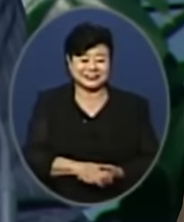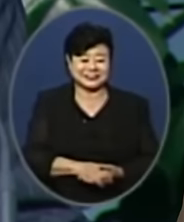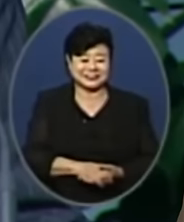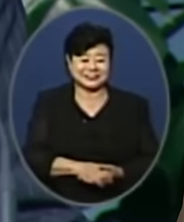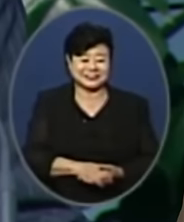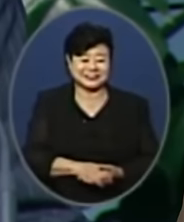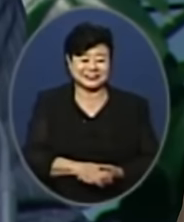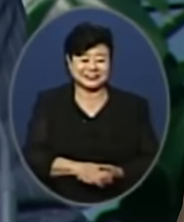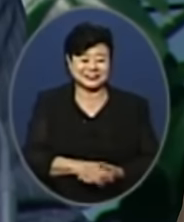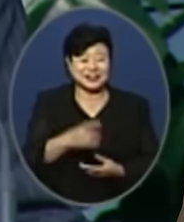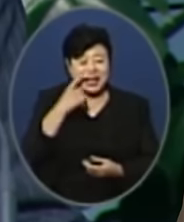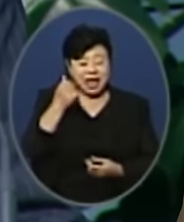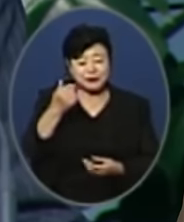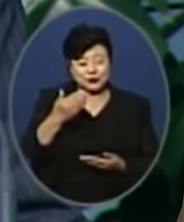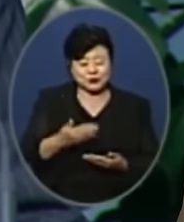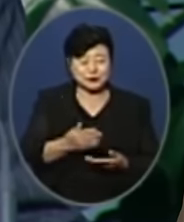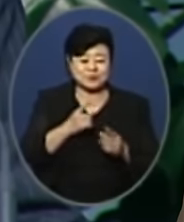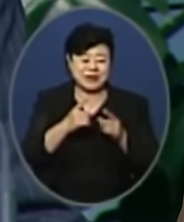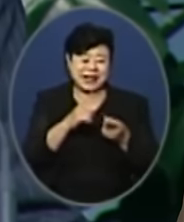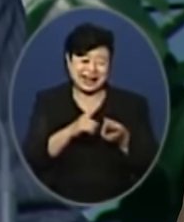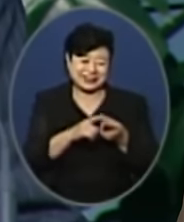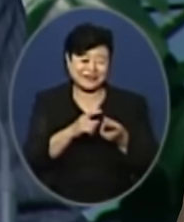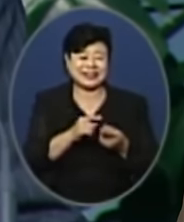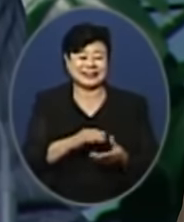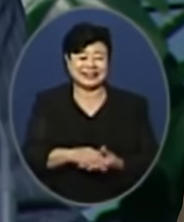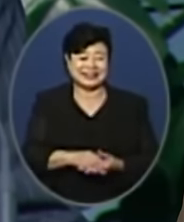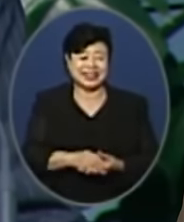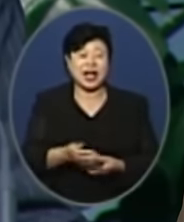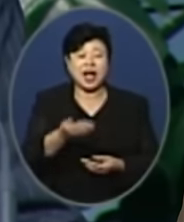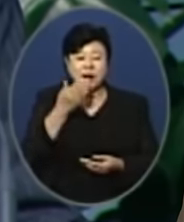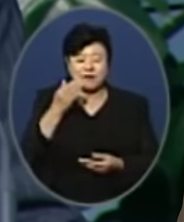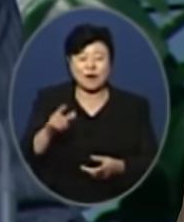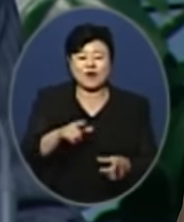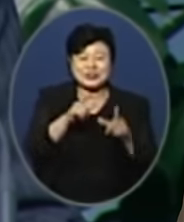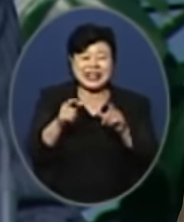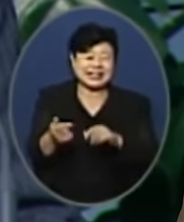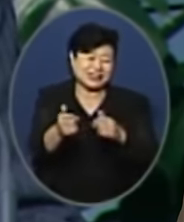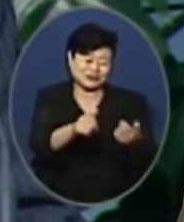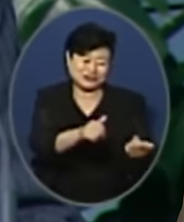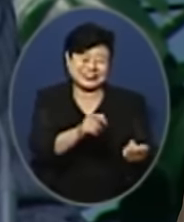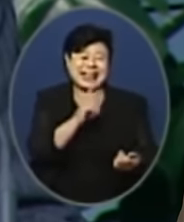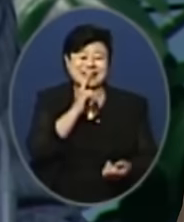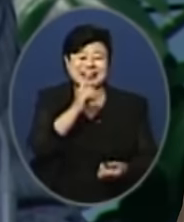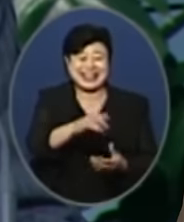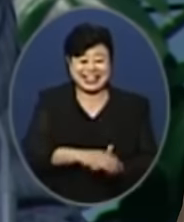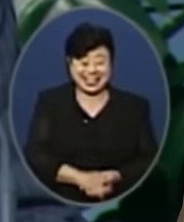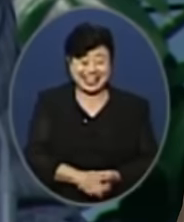물은다면 우리 아버지가 내게 주신 말씀과 똑같은 말을 할 것입니다. 먹다가 죽으려고 살고 있다.